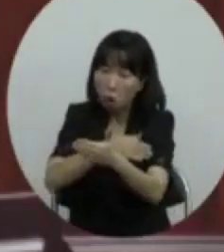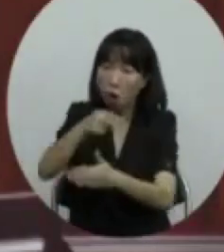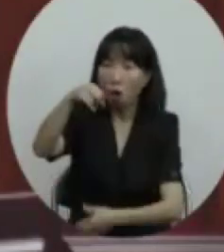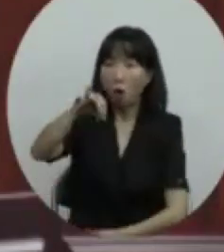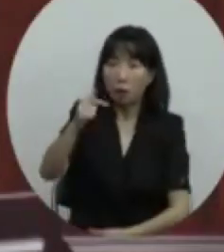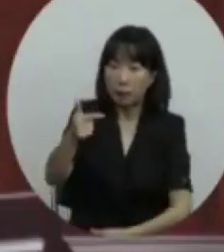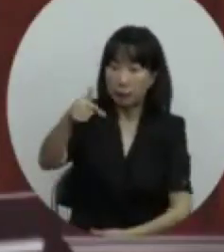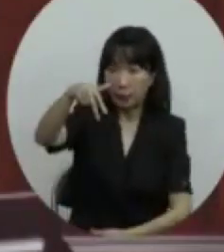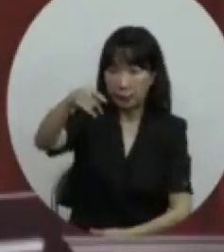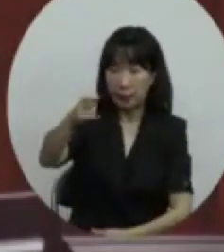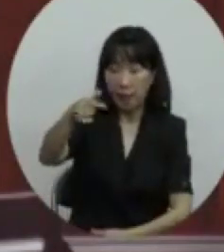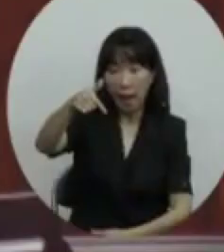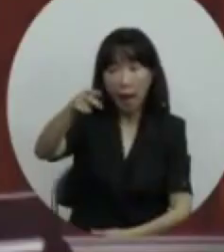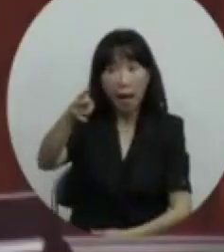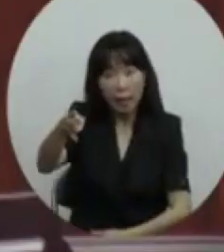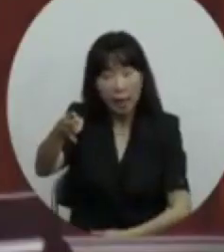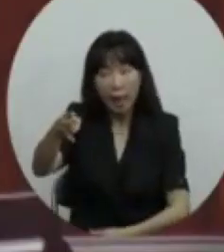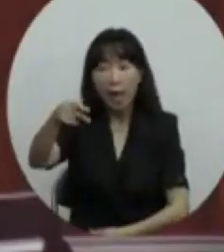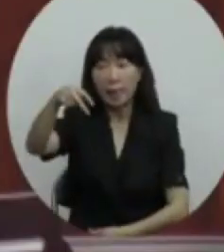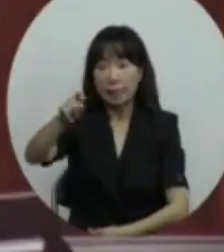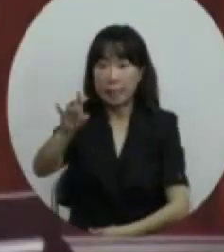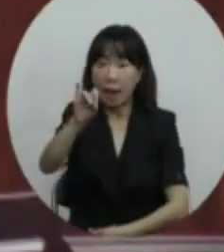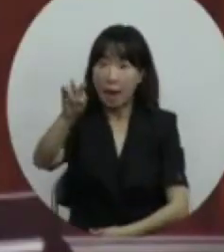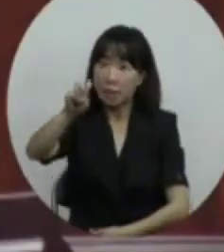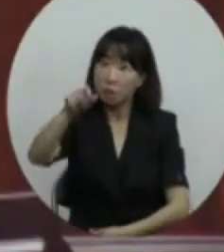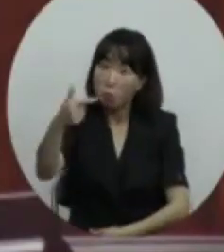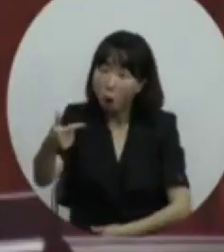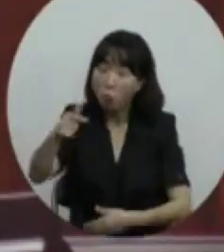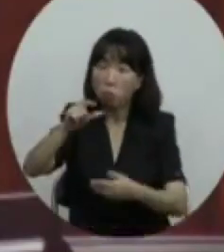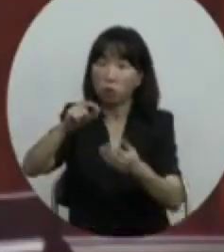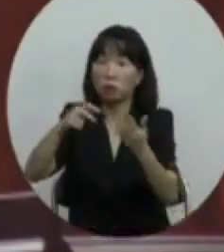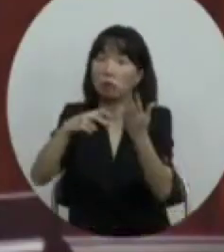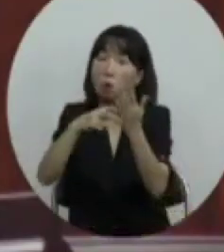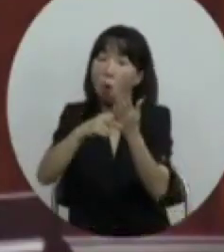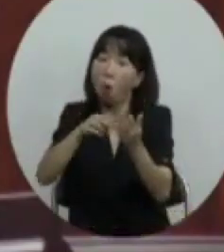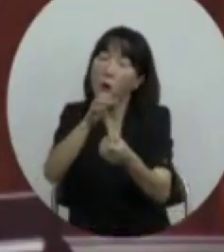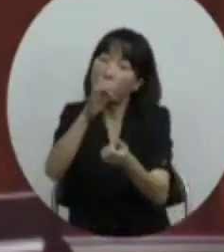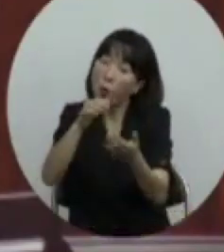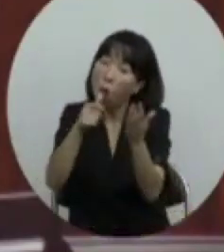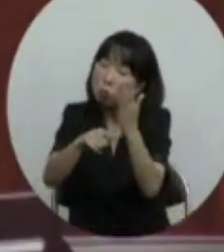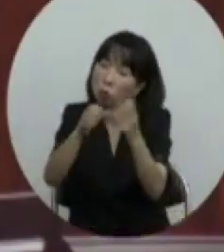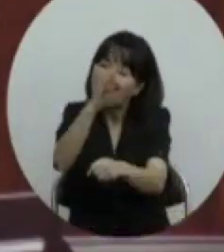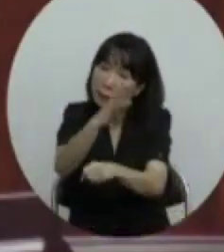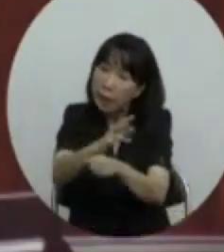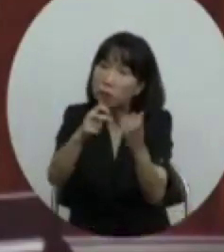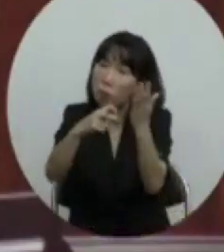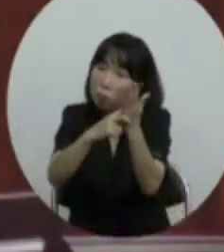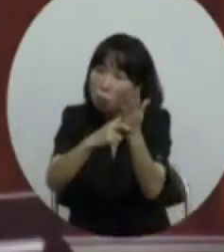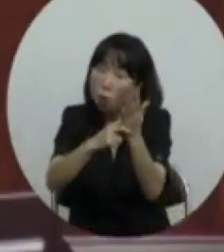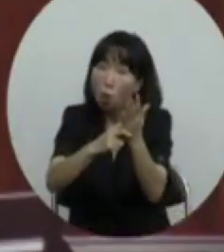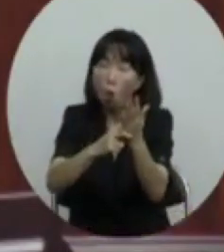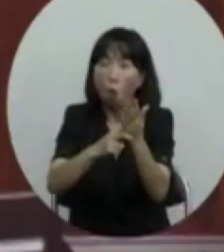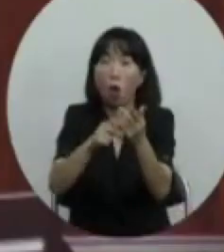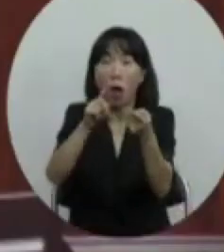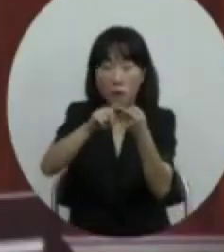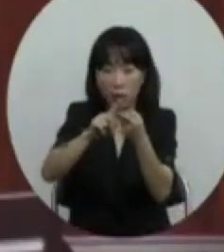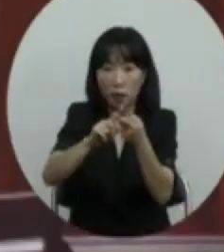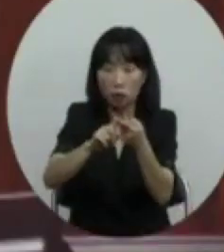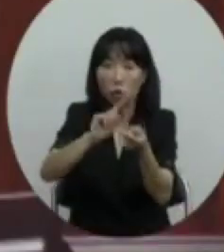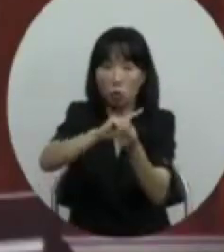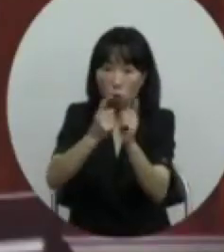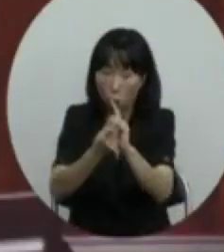사이몬과 여주 상생 바우처를 운영하고 있으며 관광객 유치와 소비 촉진을 위해